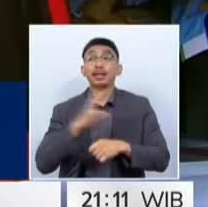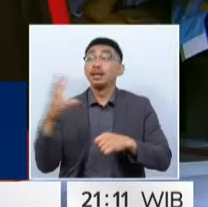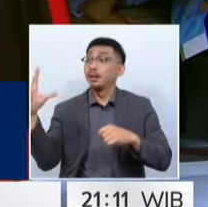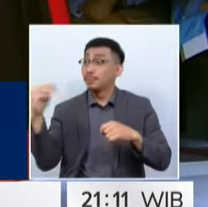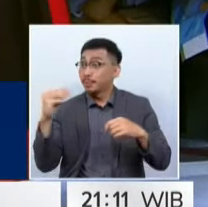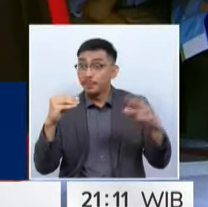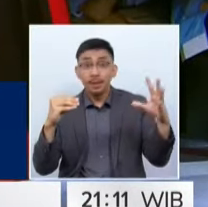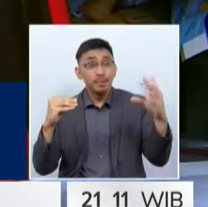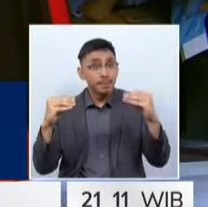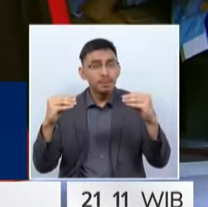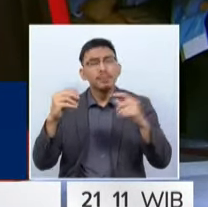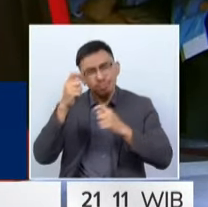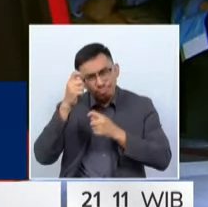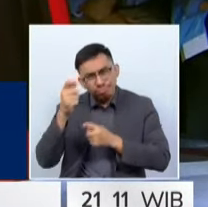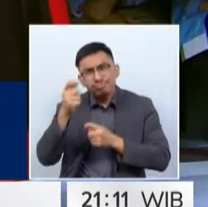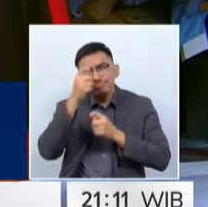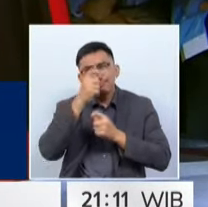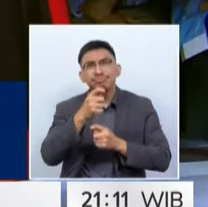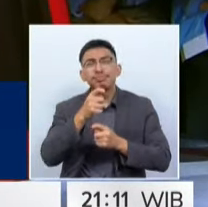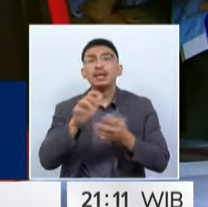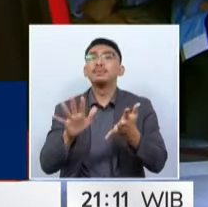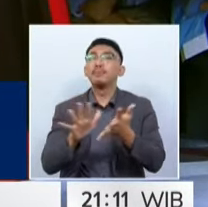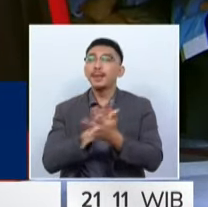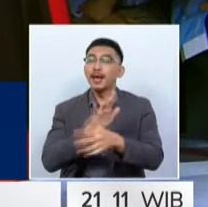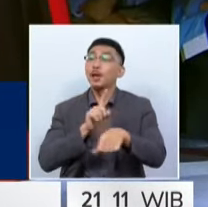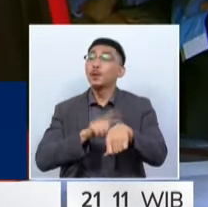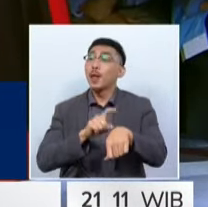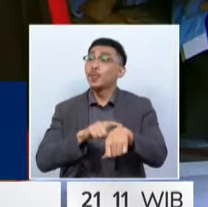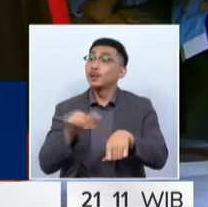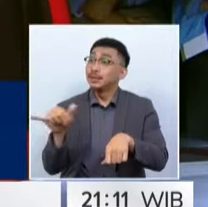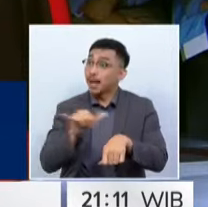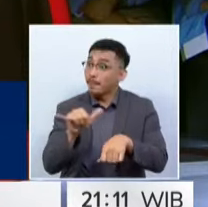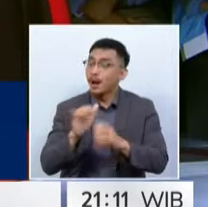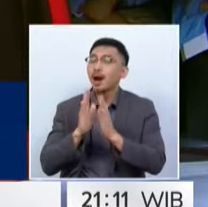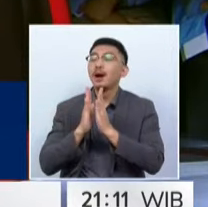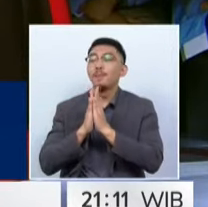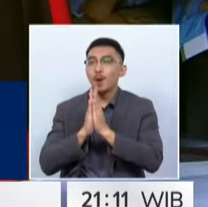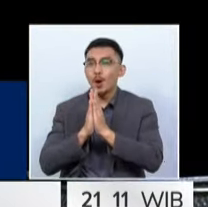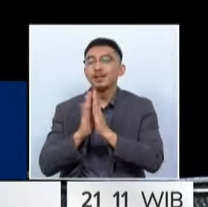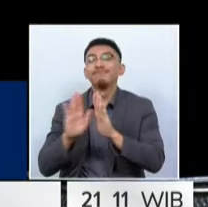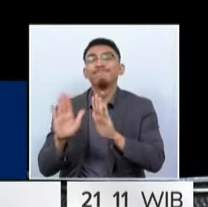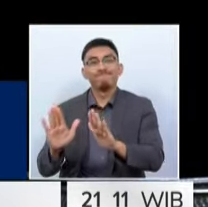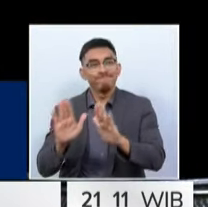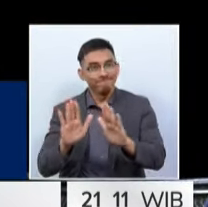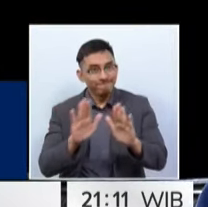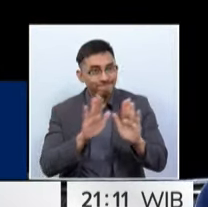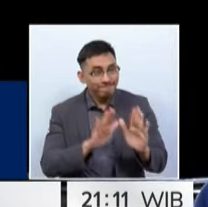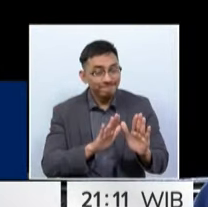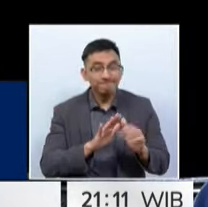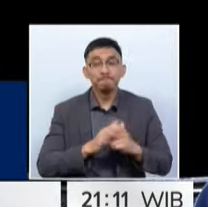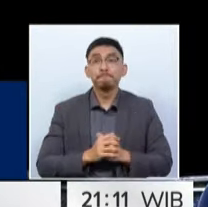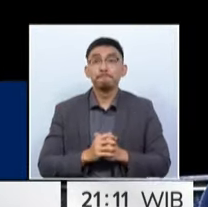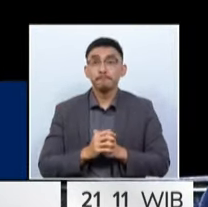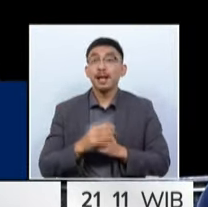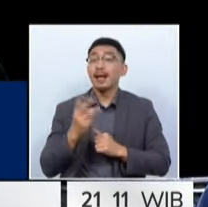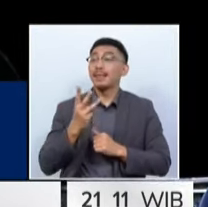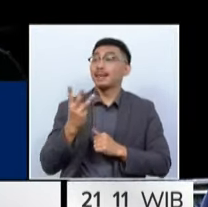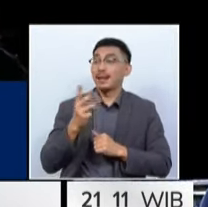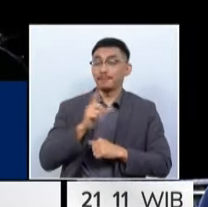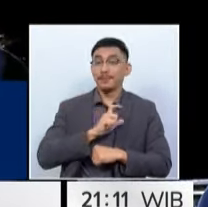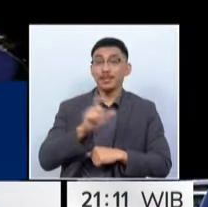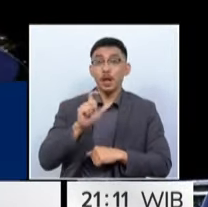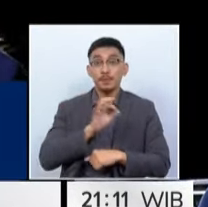sama Jadi kami mohon ketenangan Anda yang berada di istorasnayan Jakarta dan kepada tiga calon presiden Bapak